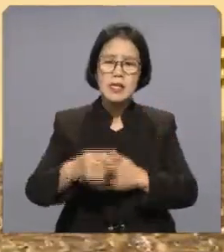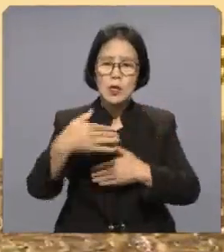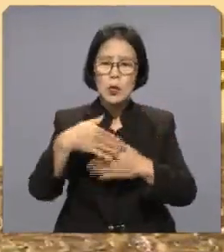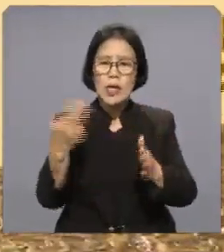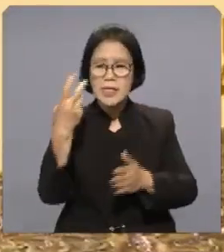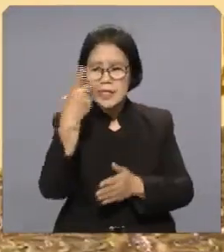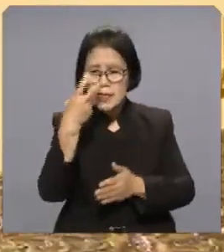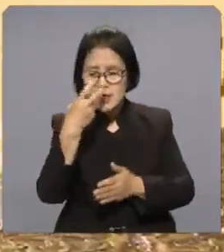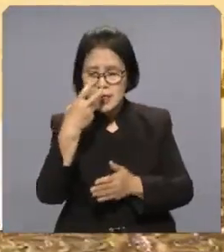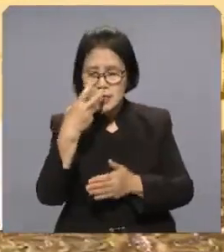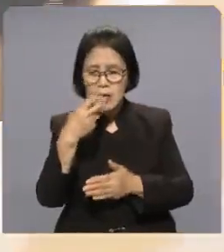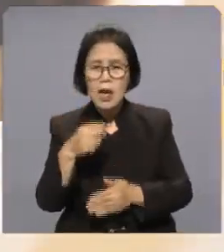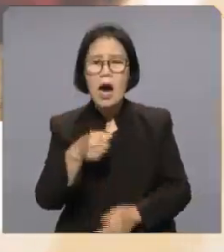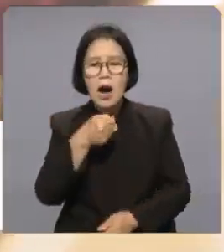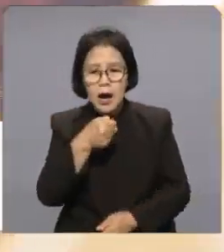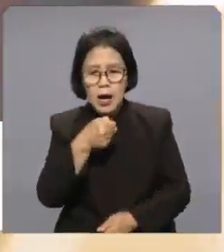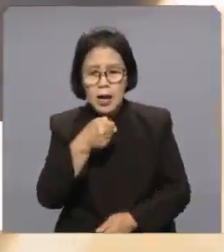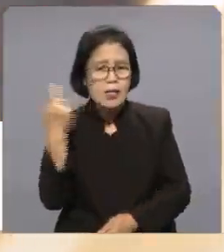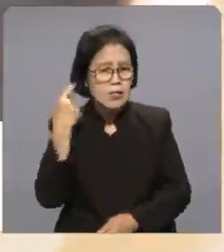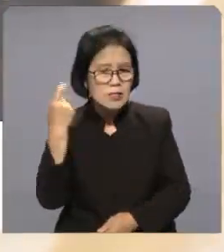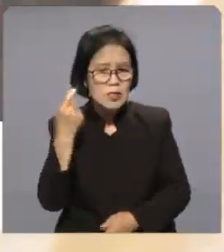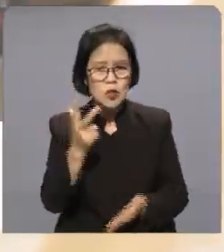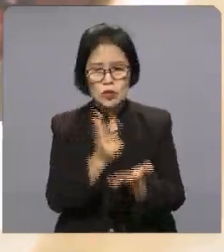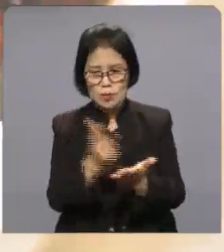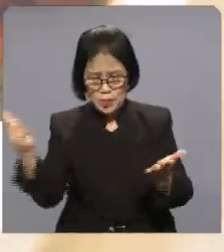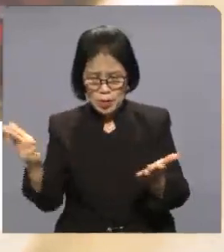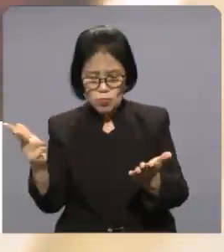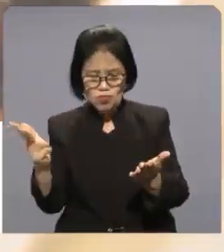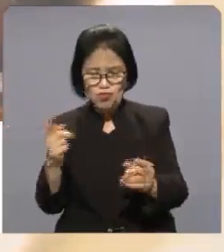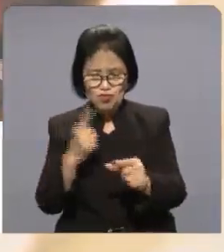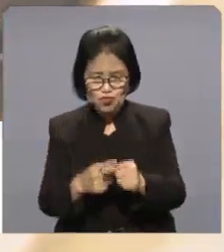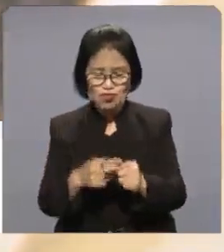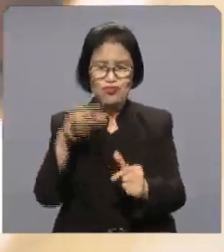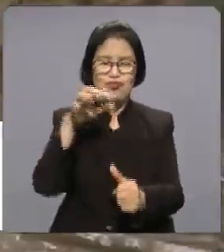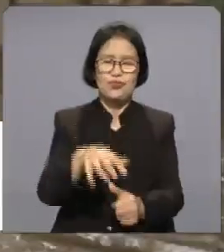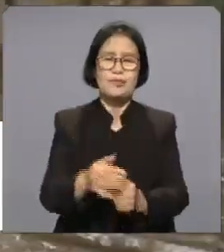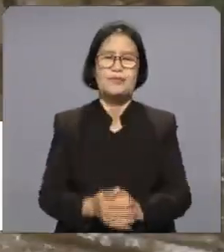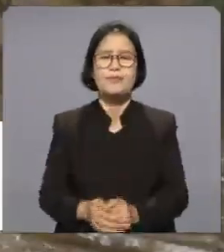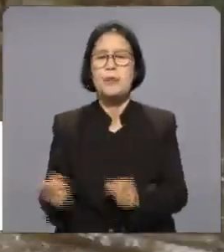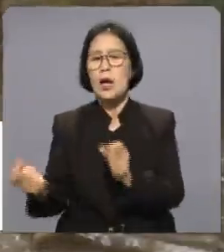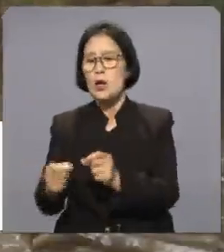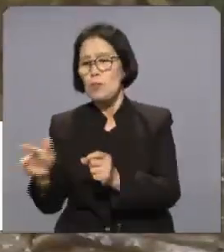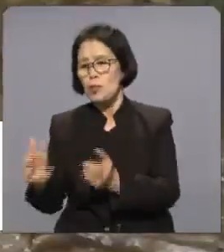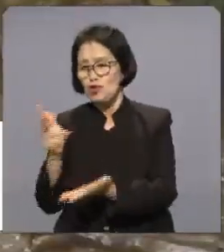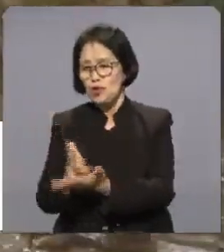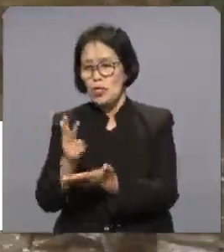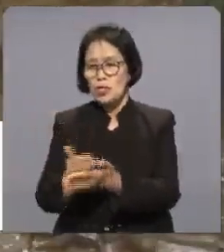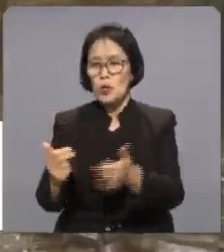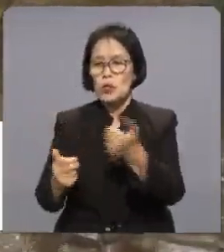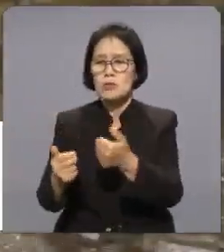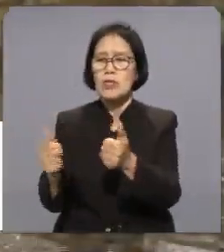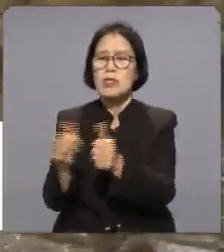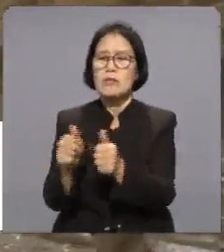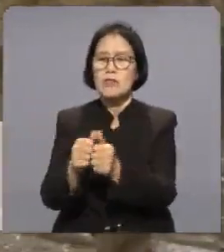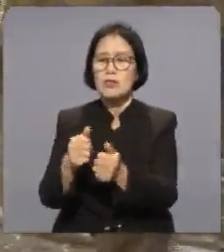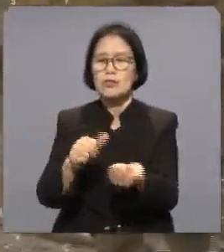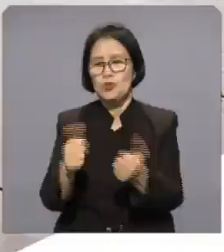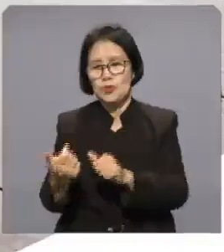듣고 차를 빼러 갔다 고립된 것으로 보입니다. 바로 옆 주차장에서도 50대 남성이 숨진 채